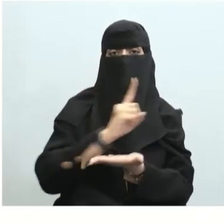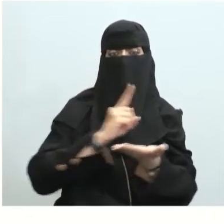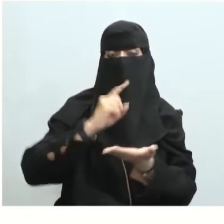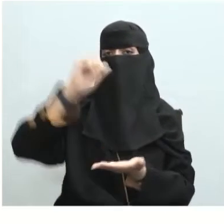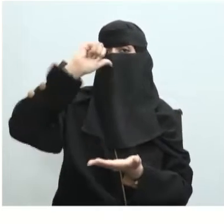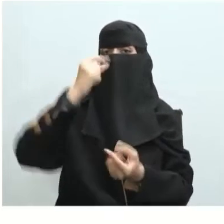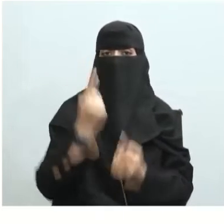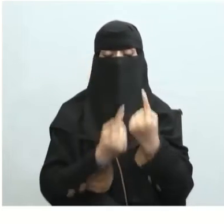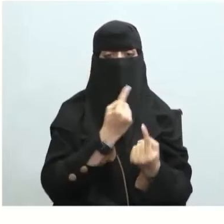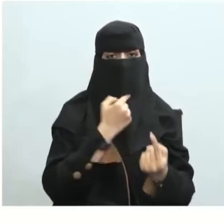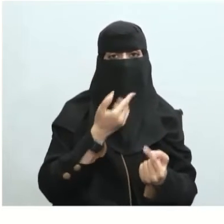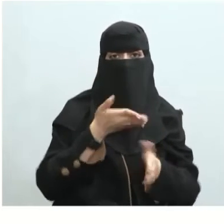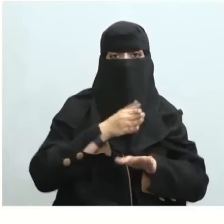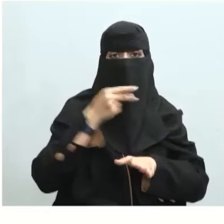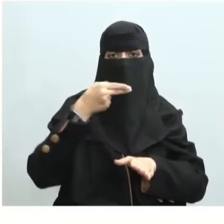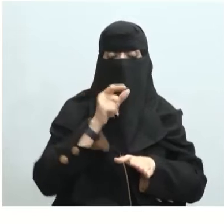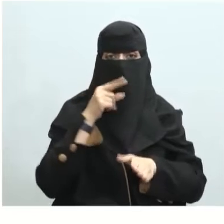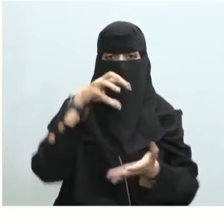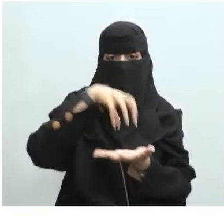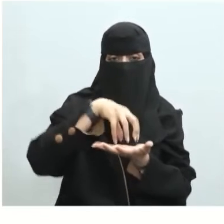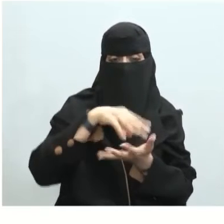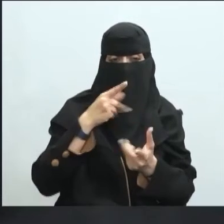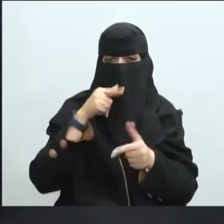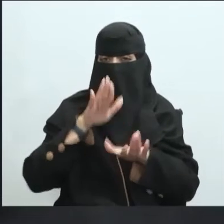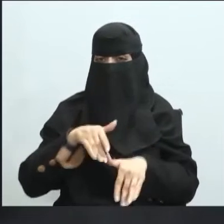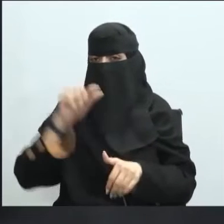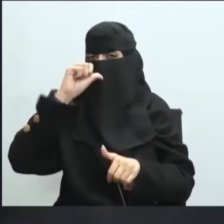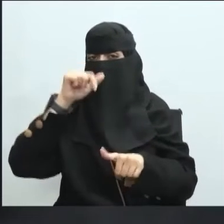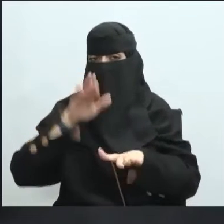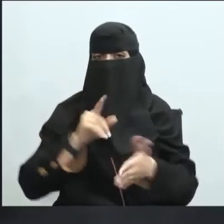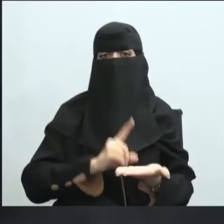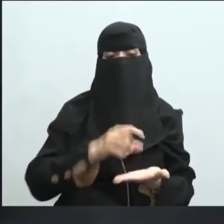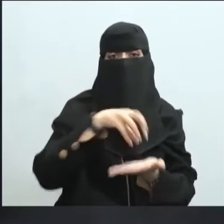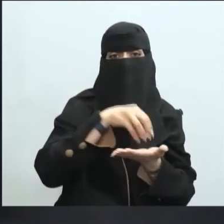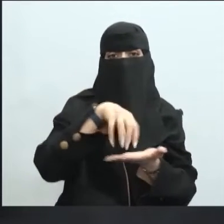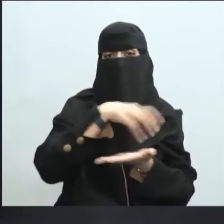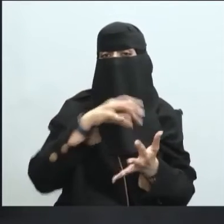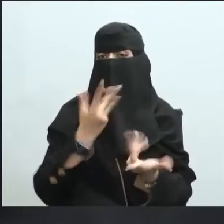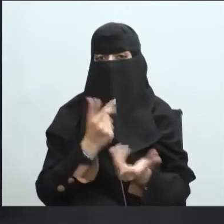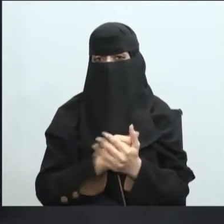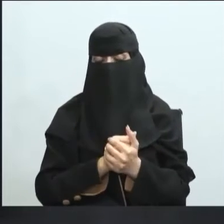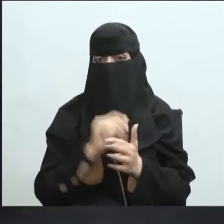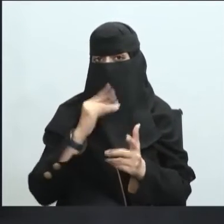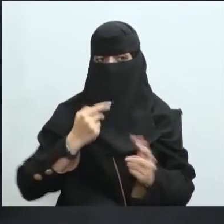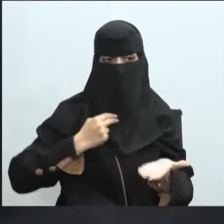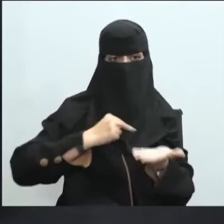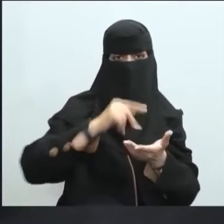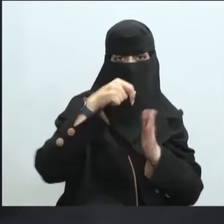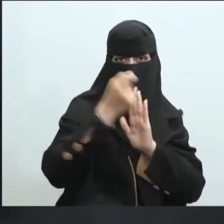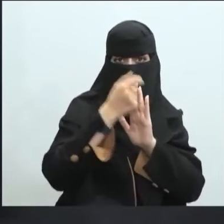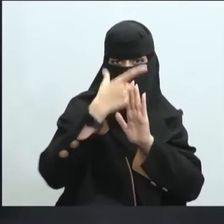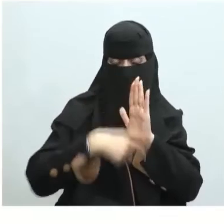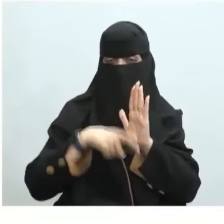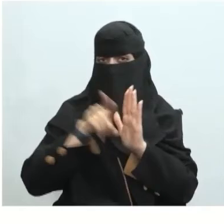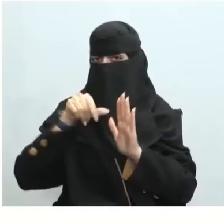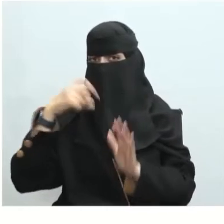والزراعه عن الوضع المائي في مدينته اذا طلب منك تكتب تقريرا عن هذا الى معالي وزير البيئه والمياه والزراعه